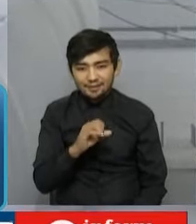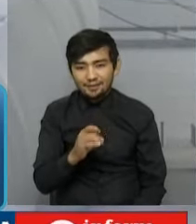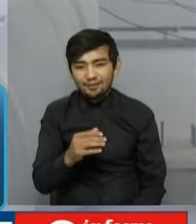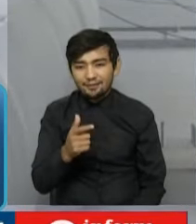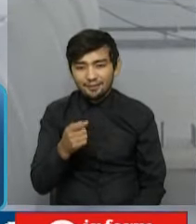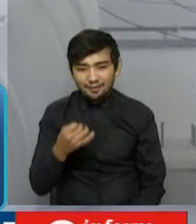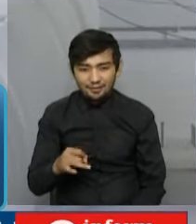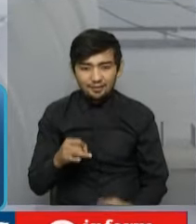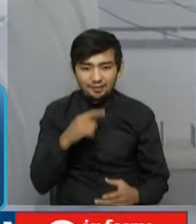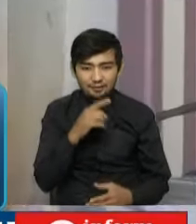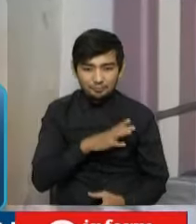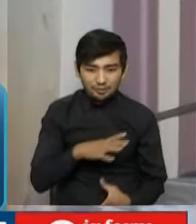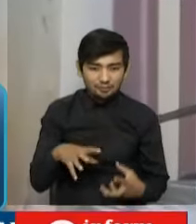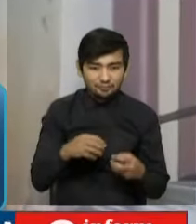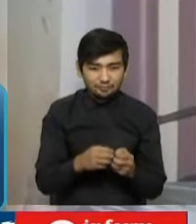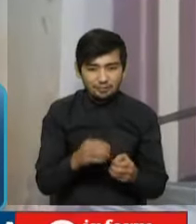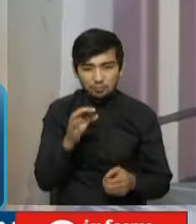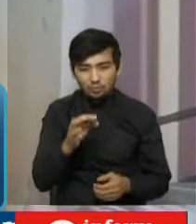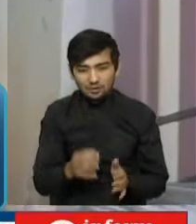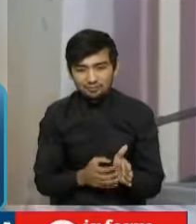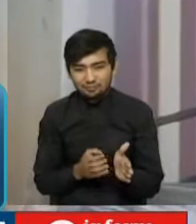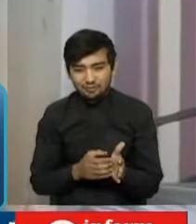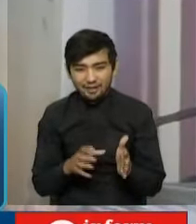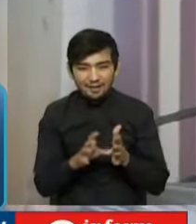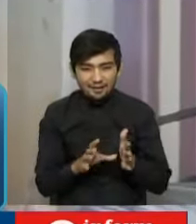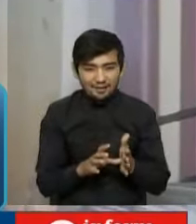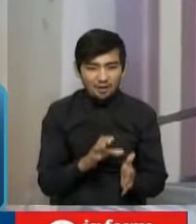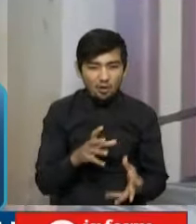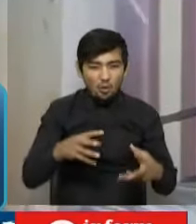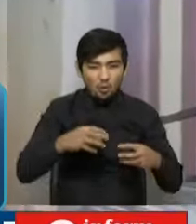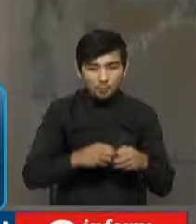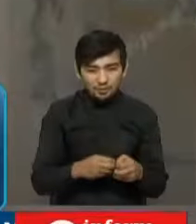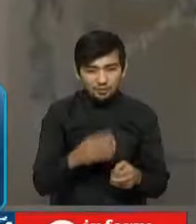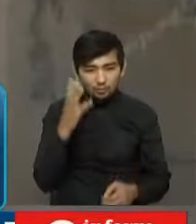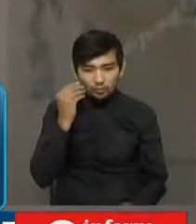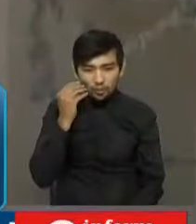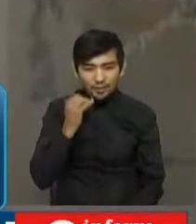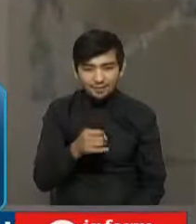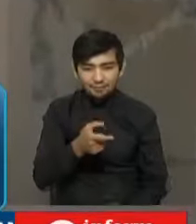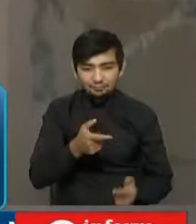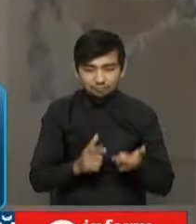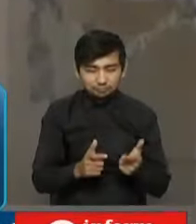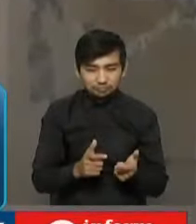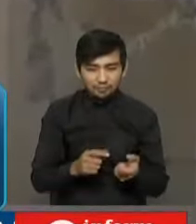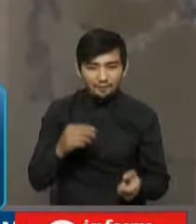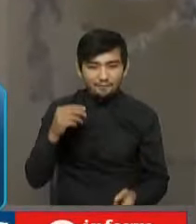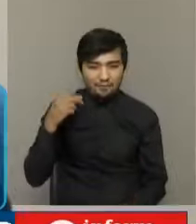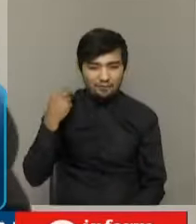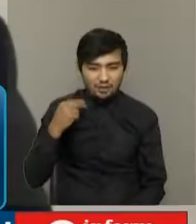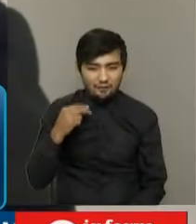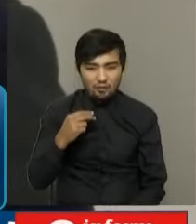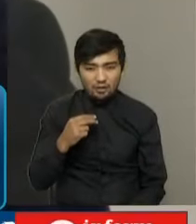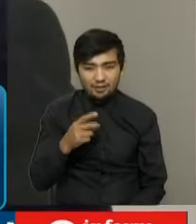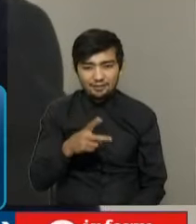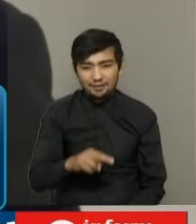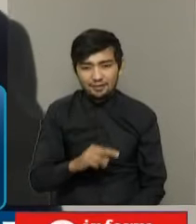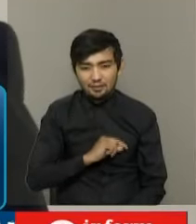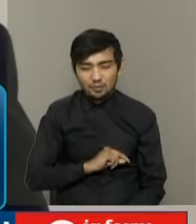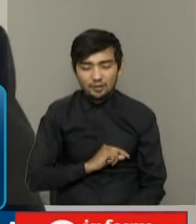Агафонов, несмотря на невеликий процент нехватки энергетиков от общего числа, это серьезный вызов для отрасли. То есть